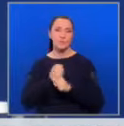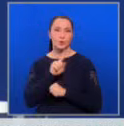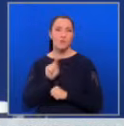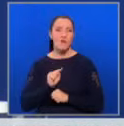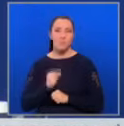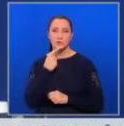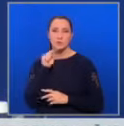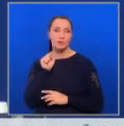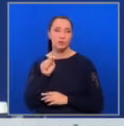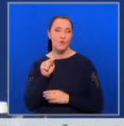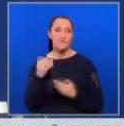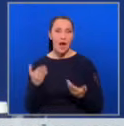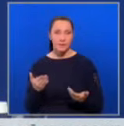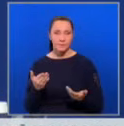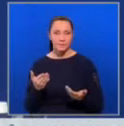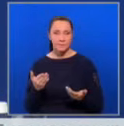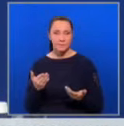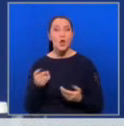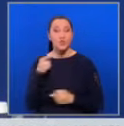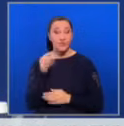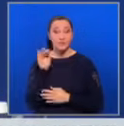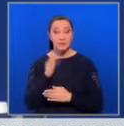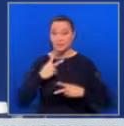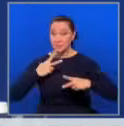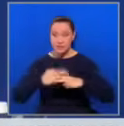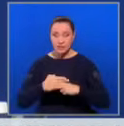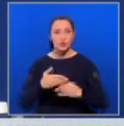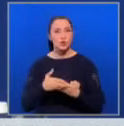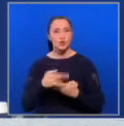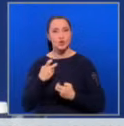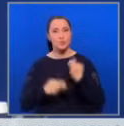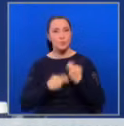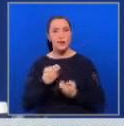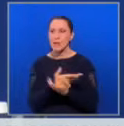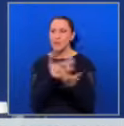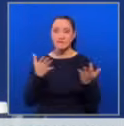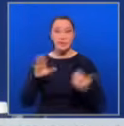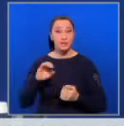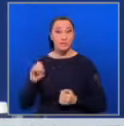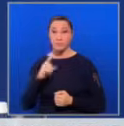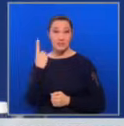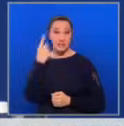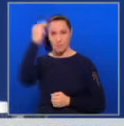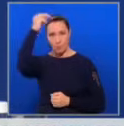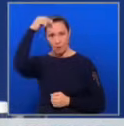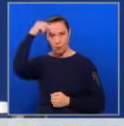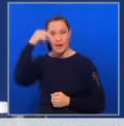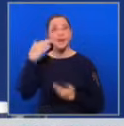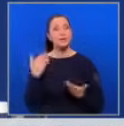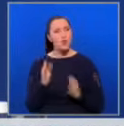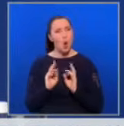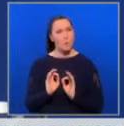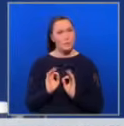въпроса за това това да бъде пресечено тъй като проблем навсякъде в европа не само в българия е че